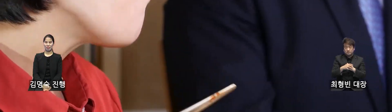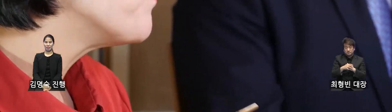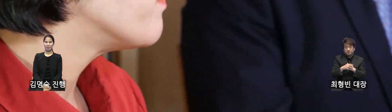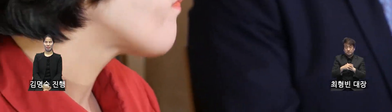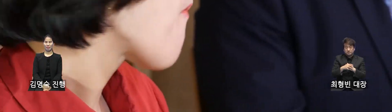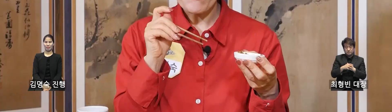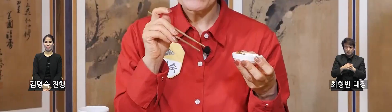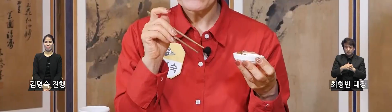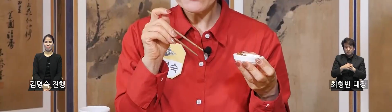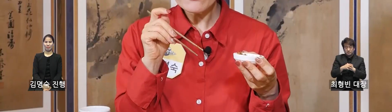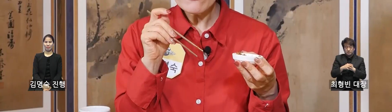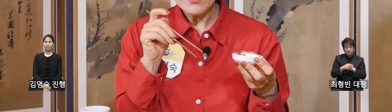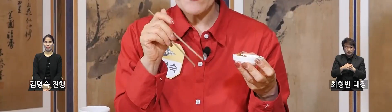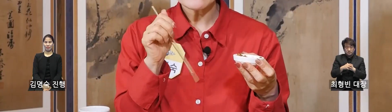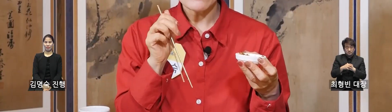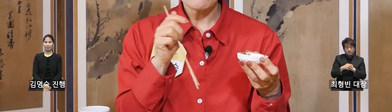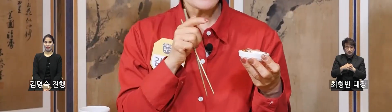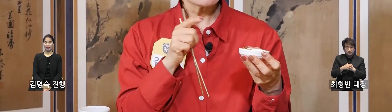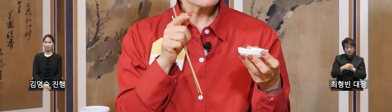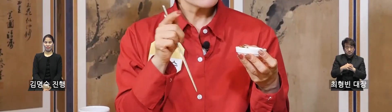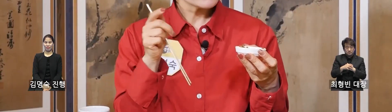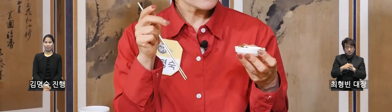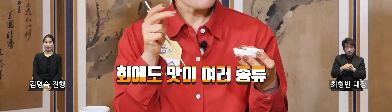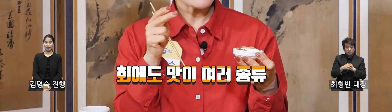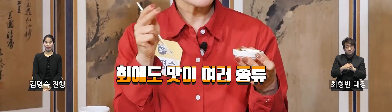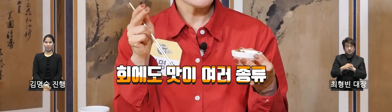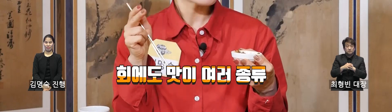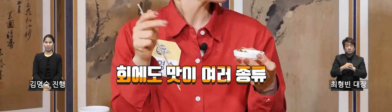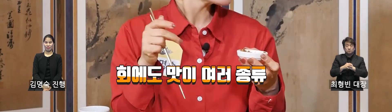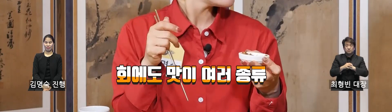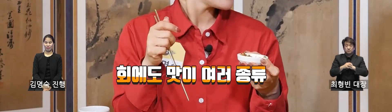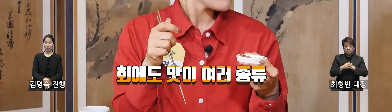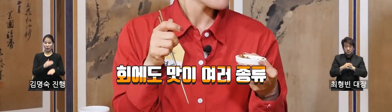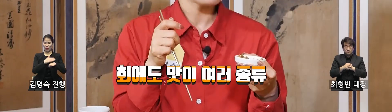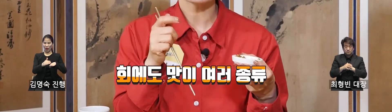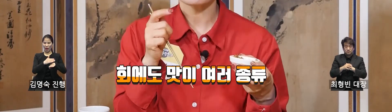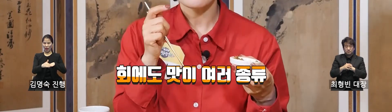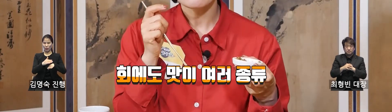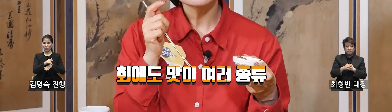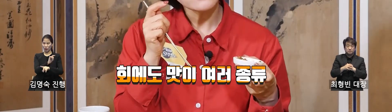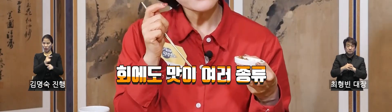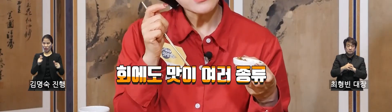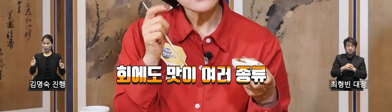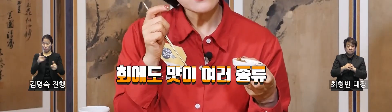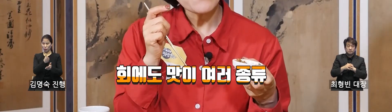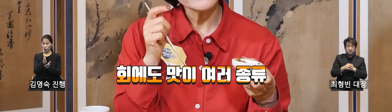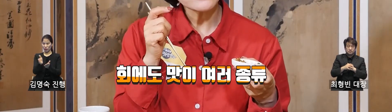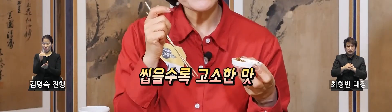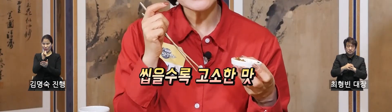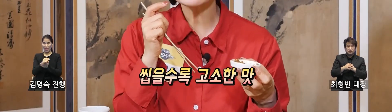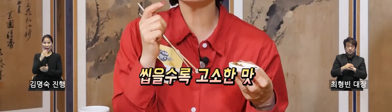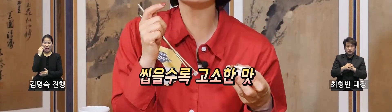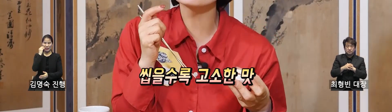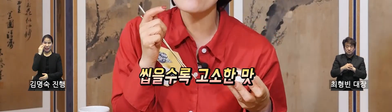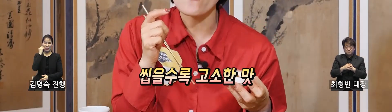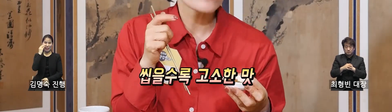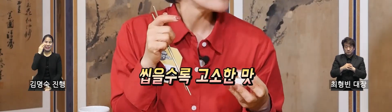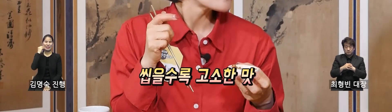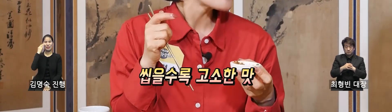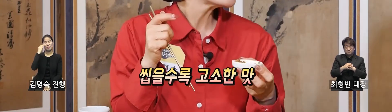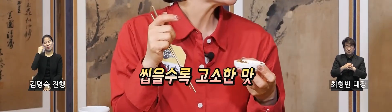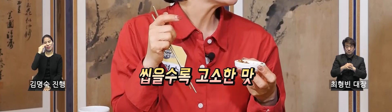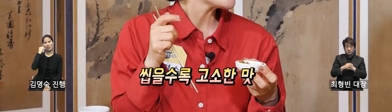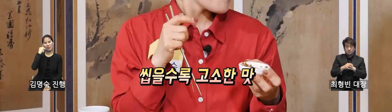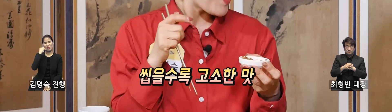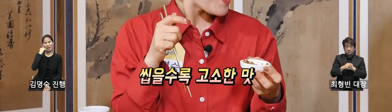음 아 그러니까 회도 이렇게 맛이 여러 동 는데요 아머 아삭아삭 하면서 씹을수록